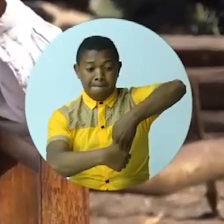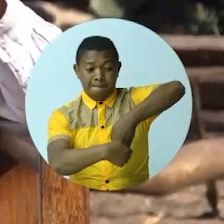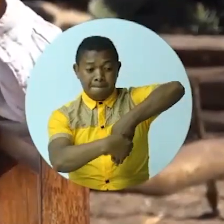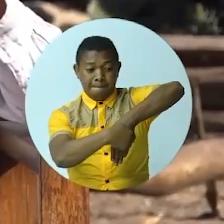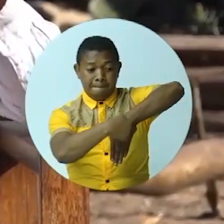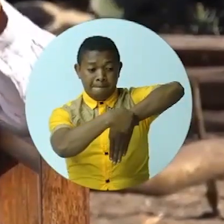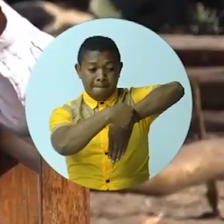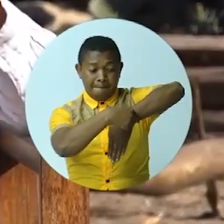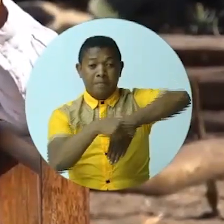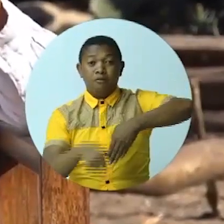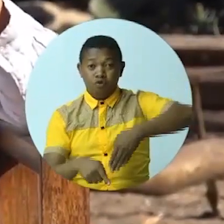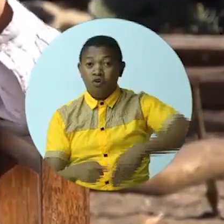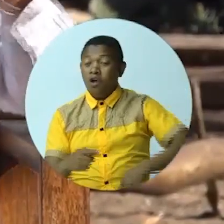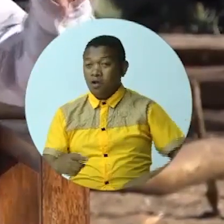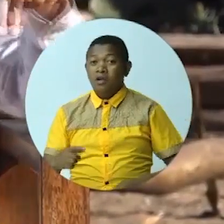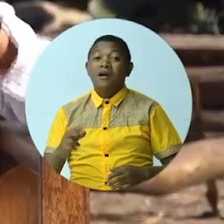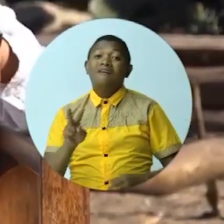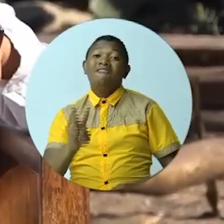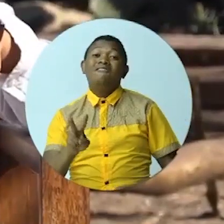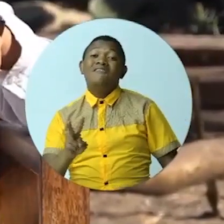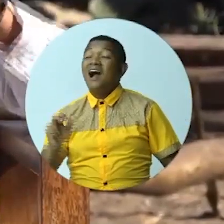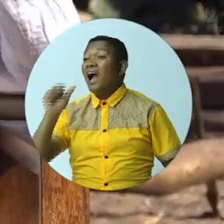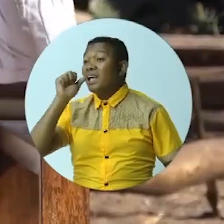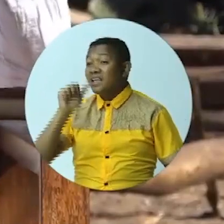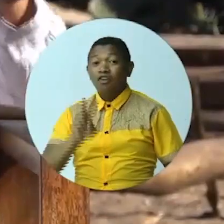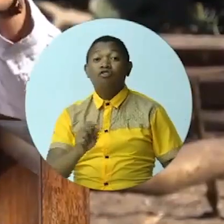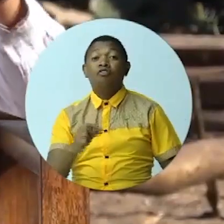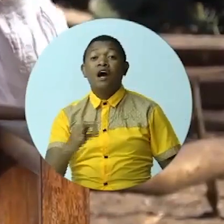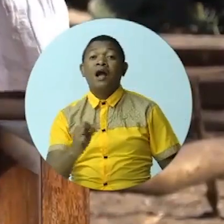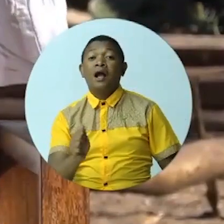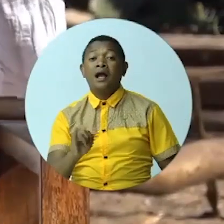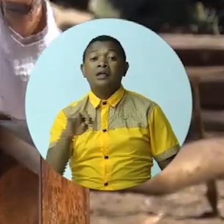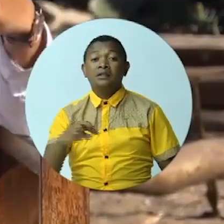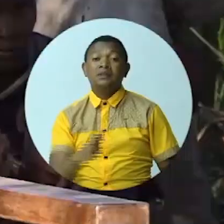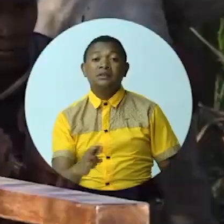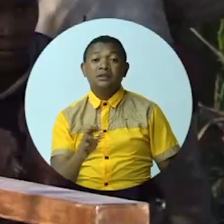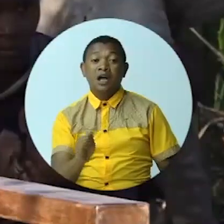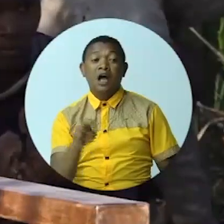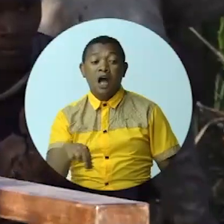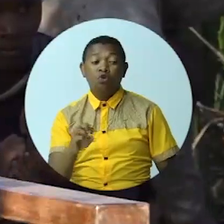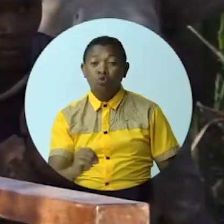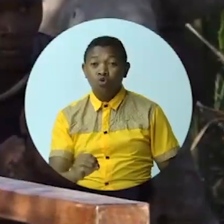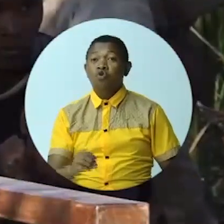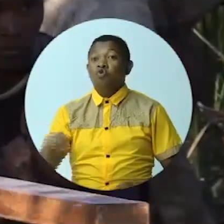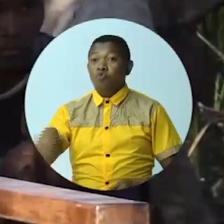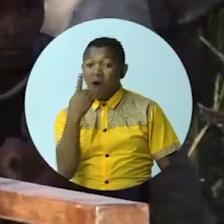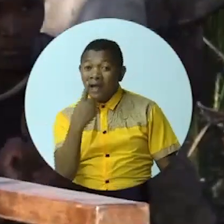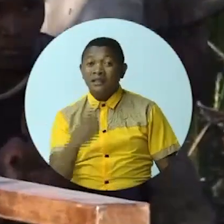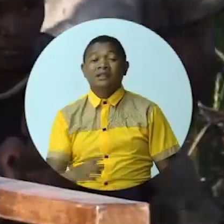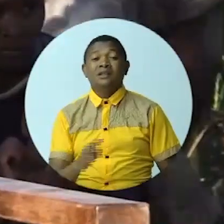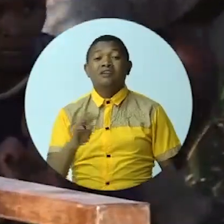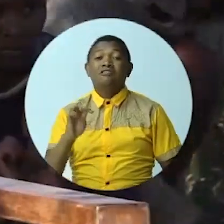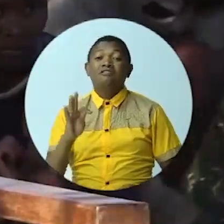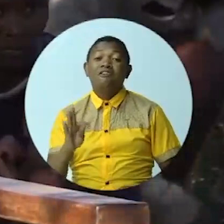tsy mody antaninarivo rapitso alatsinainy androany alahady mbola hetrytsika rapitso alatsinainy mbola andeha hijery ny ampahandalana